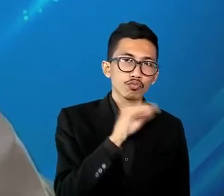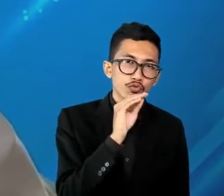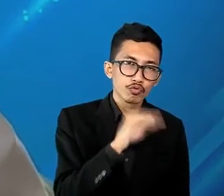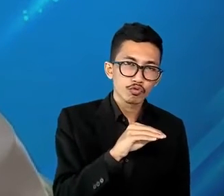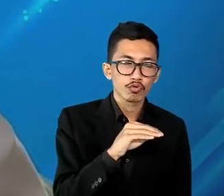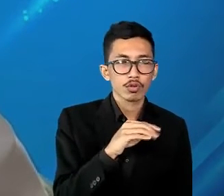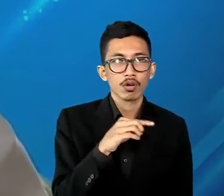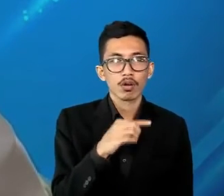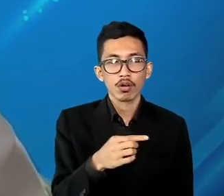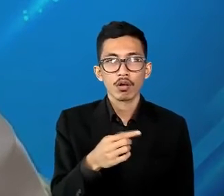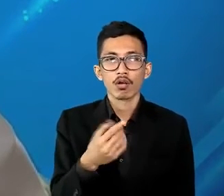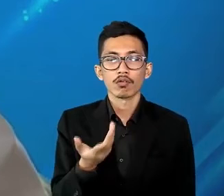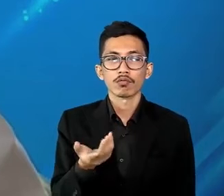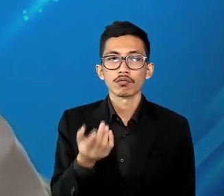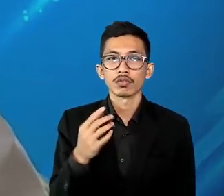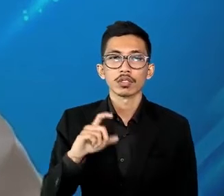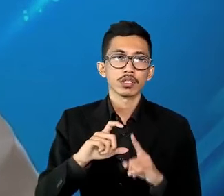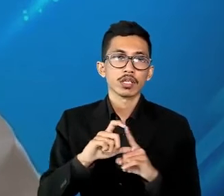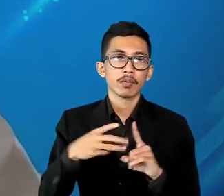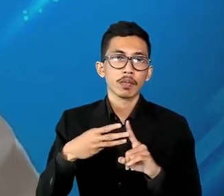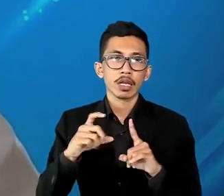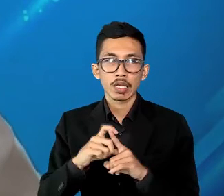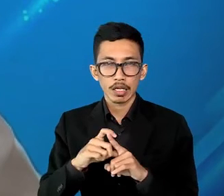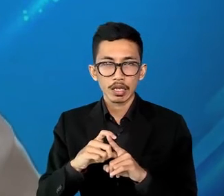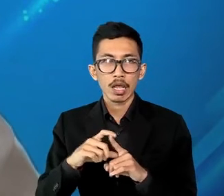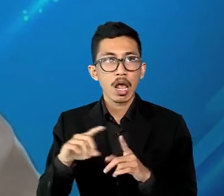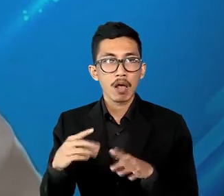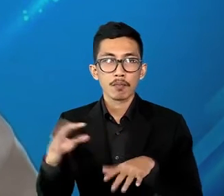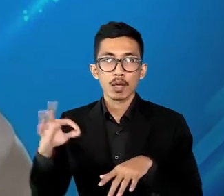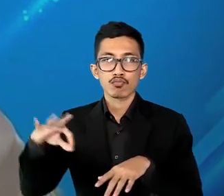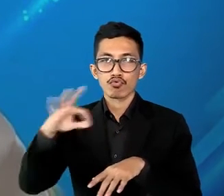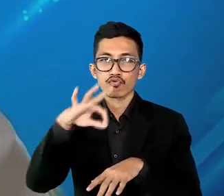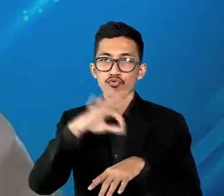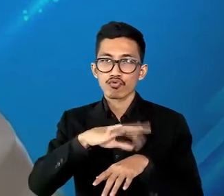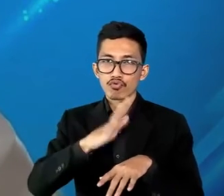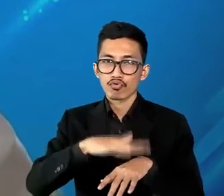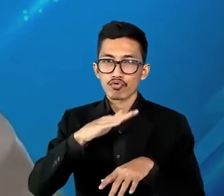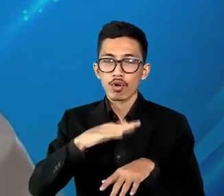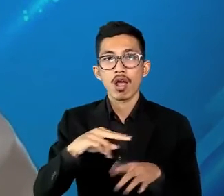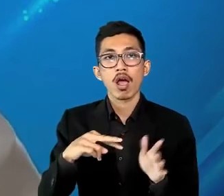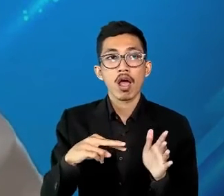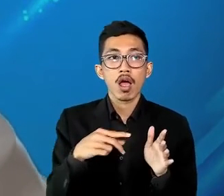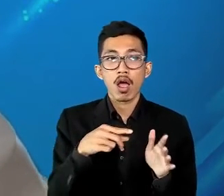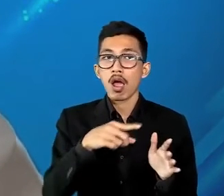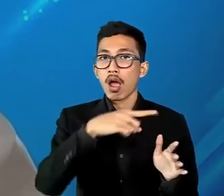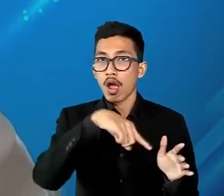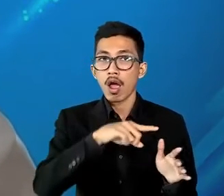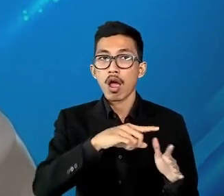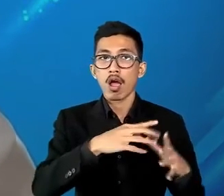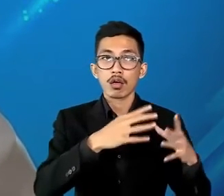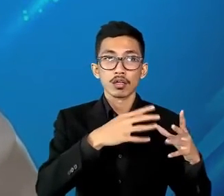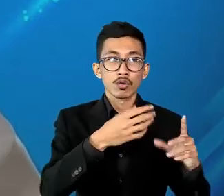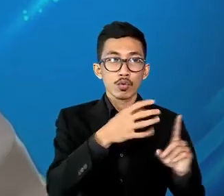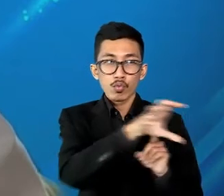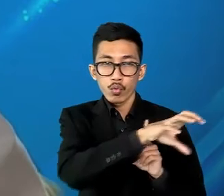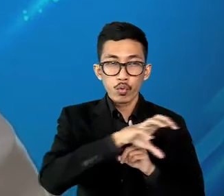media antaranya burung. Ada demam berdarah, media antaranya nyamuk. Kalau media antaranya itu dibasmi,